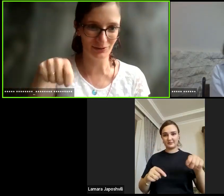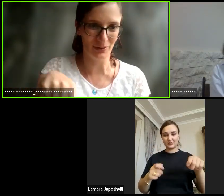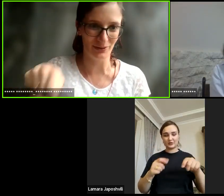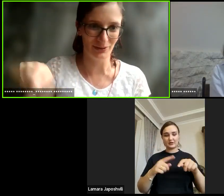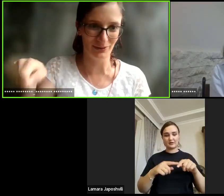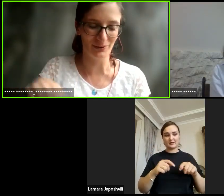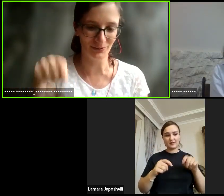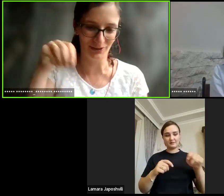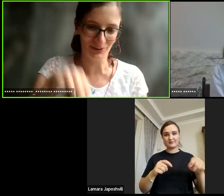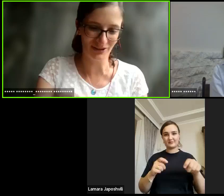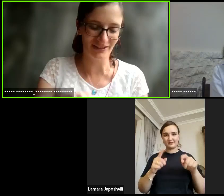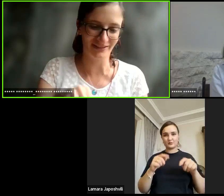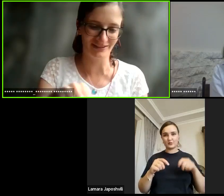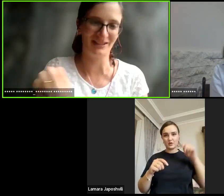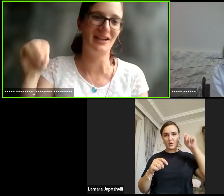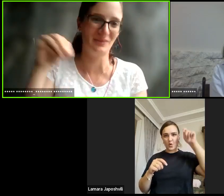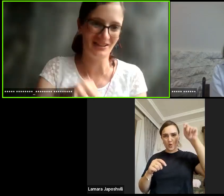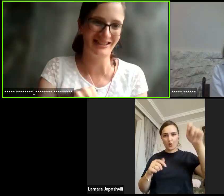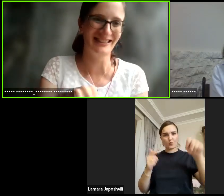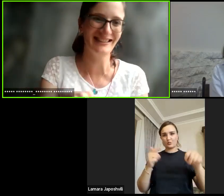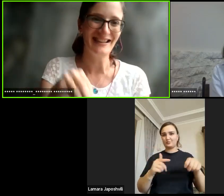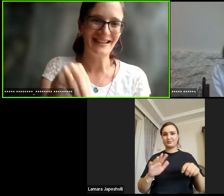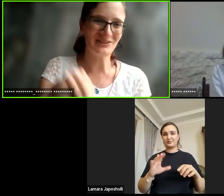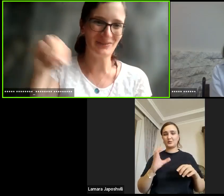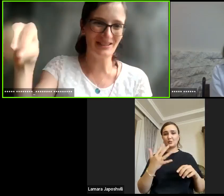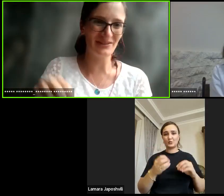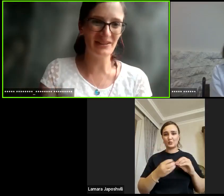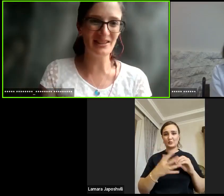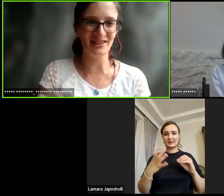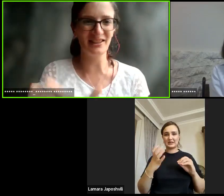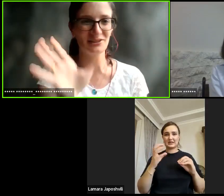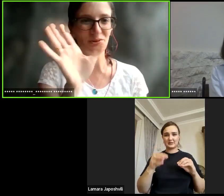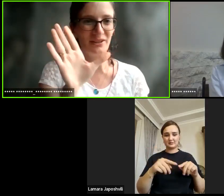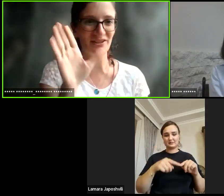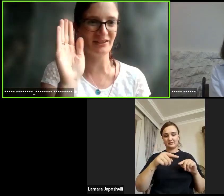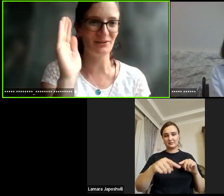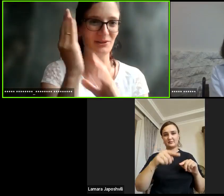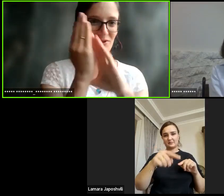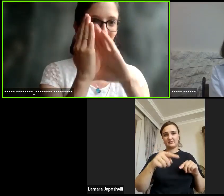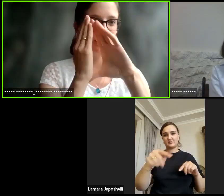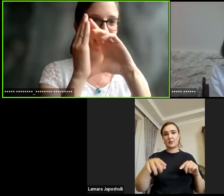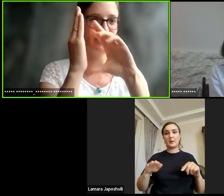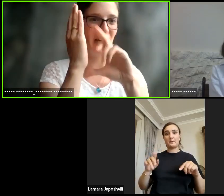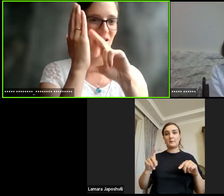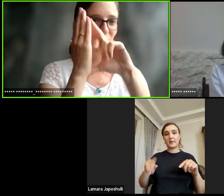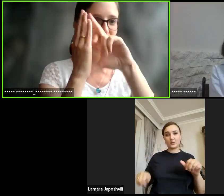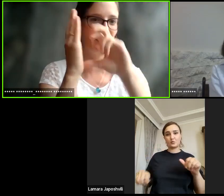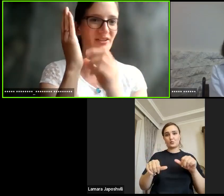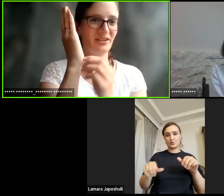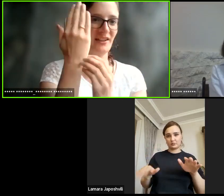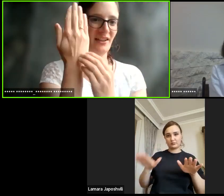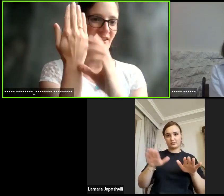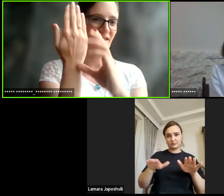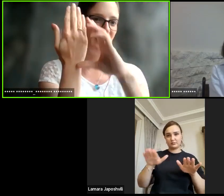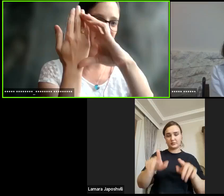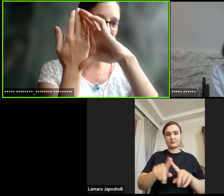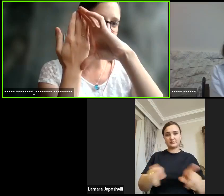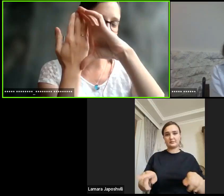ხელჯოხის წვეტი უნდა იყოს იატაკზე, ან მიწაზე 15 სანტიმეტრი წინ და ეს 15 სანტიმეტრი რო წარმოვიდგინოთ, დაახლოებით ჩვენი